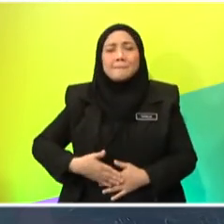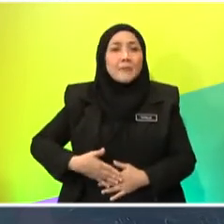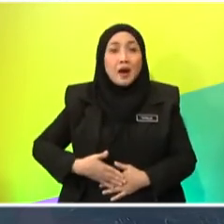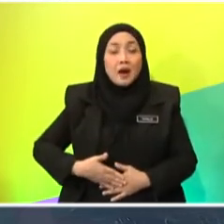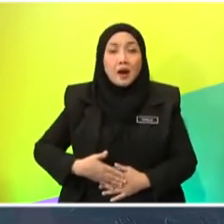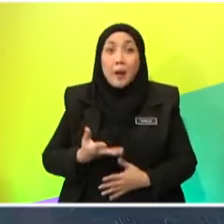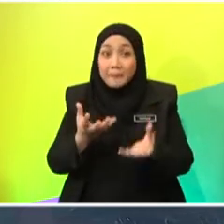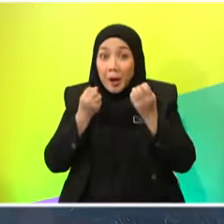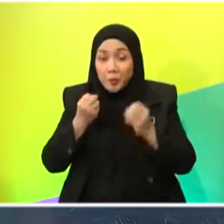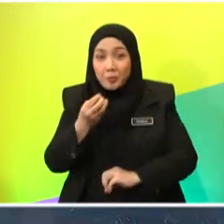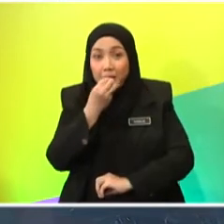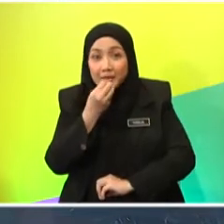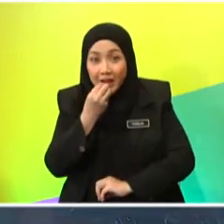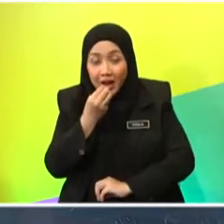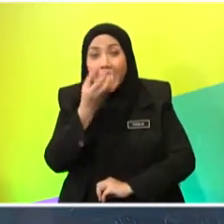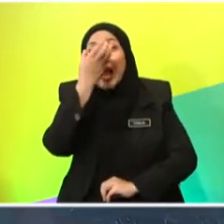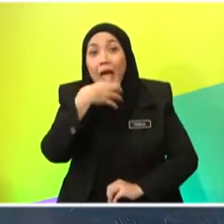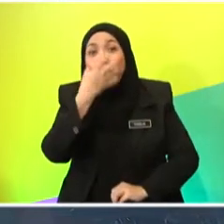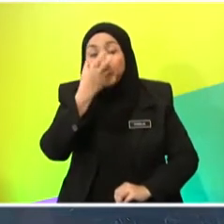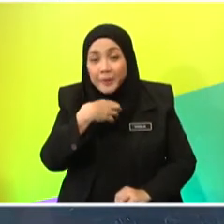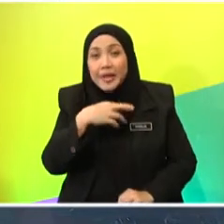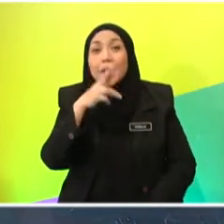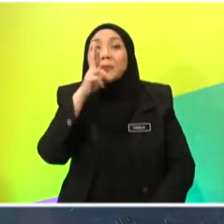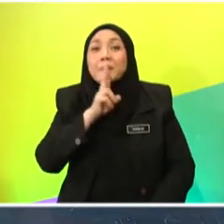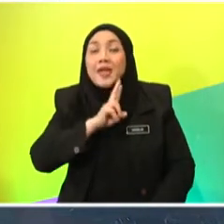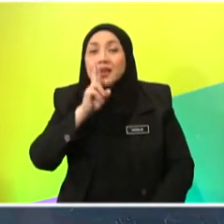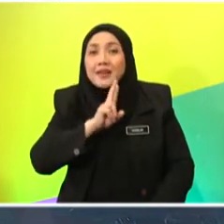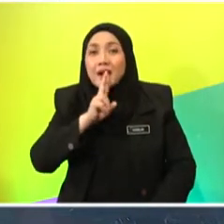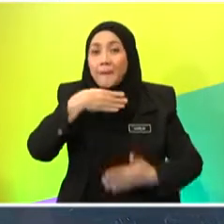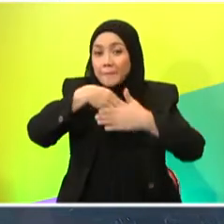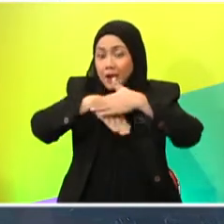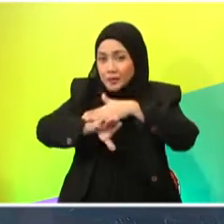Taemin Apple merah-merah